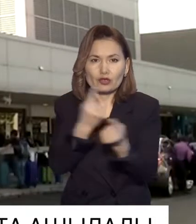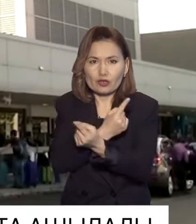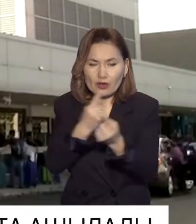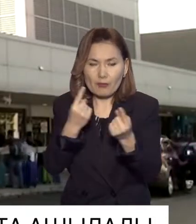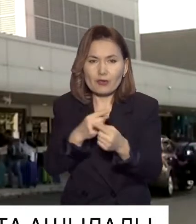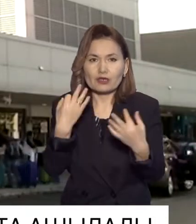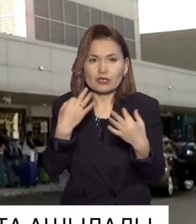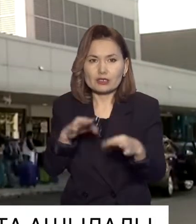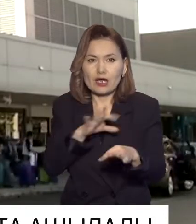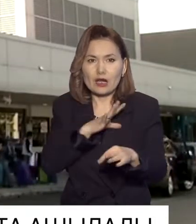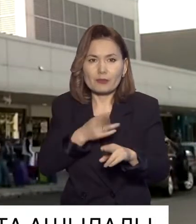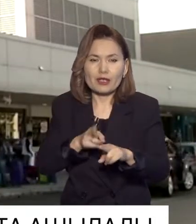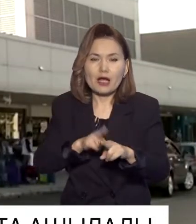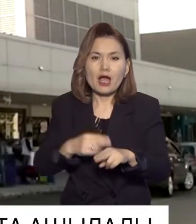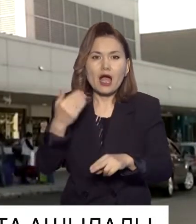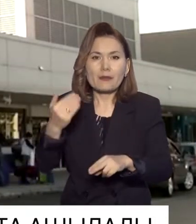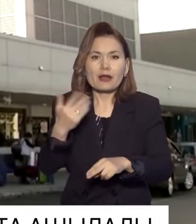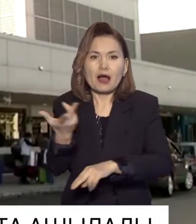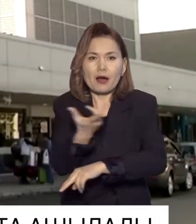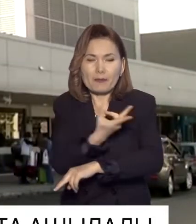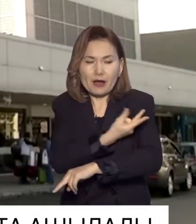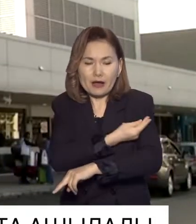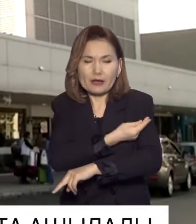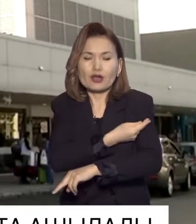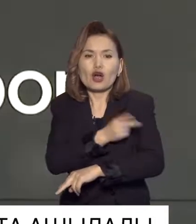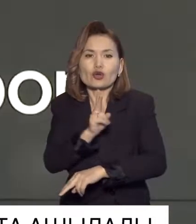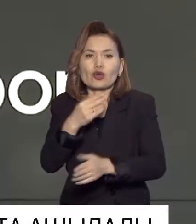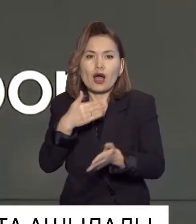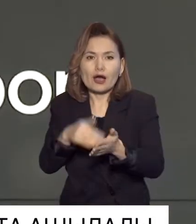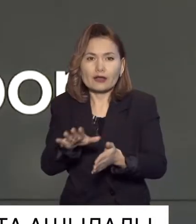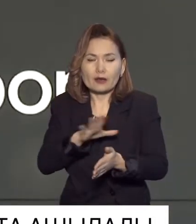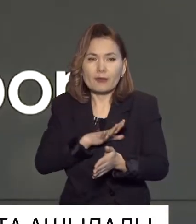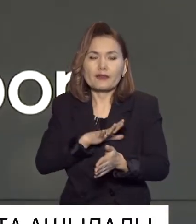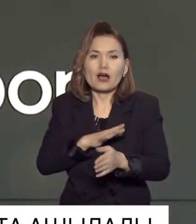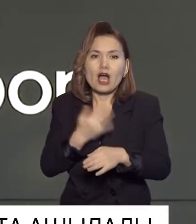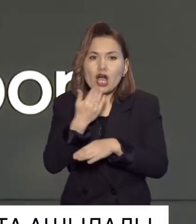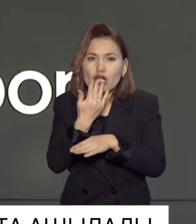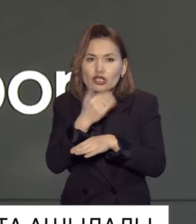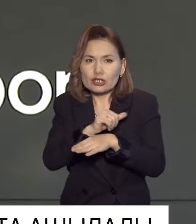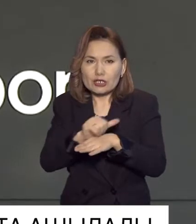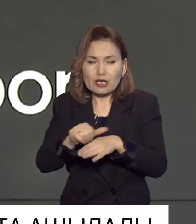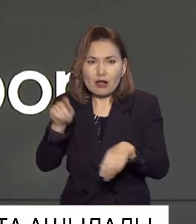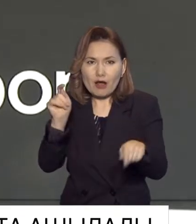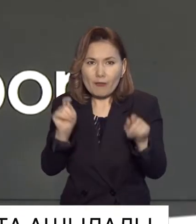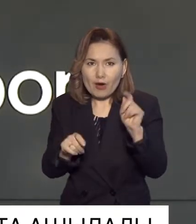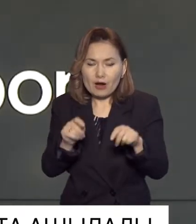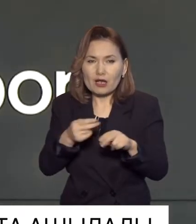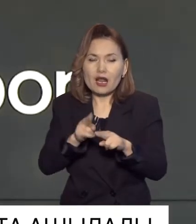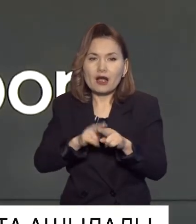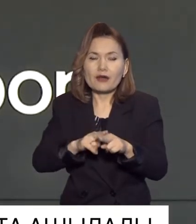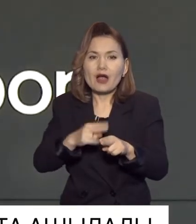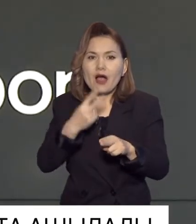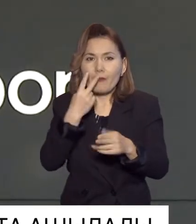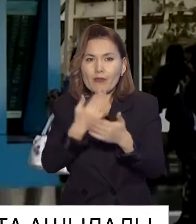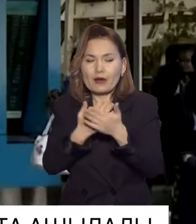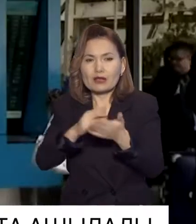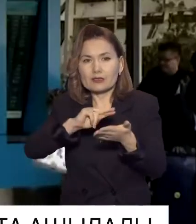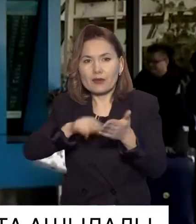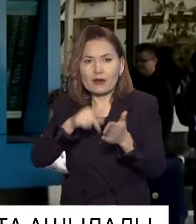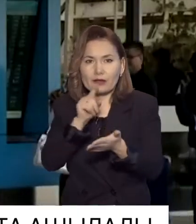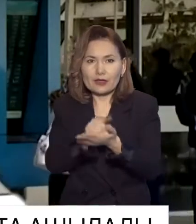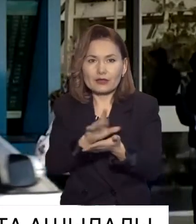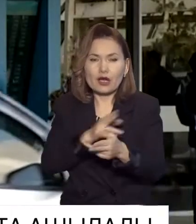Скотт Моррисон мәлімдеді. Оның сөзінше екпе салдырмағандар Австралияға кіру үшін арнай өтініш жазып, отелде карантиннен өтуге